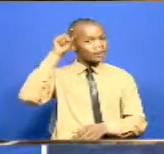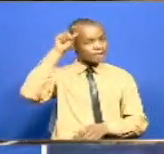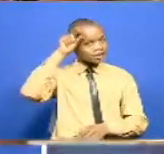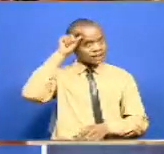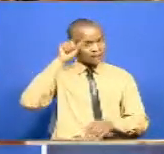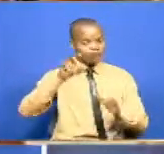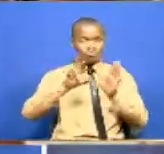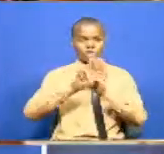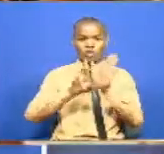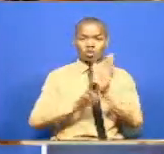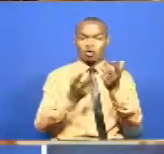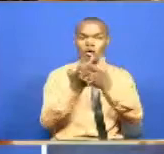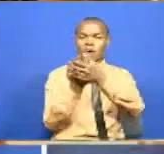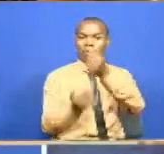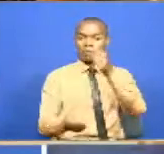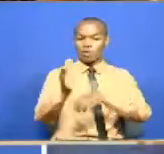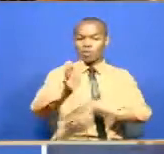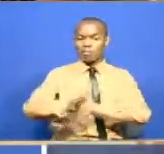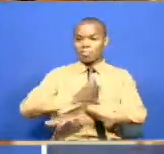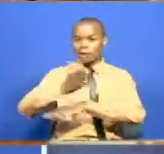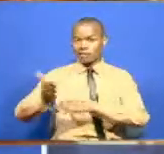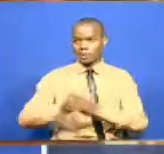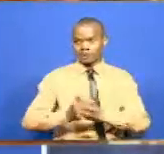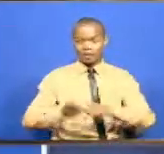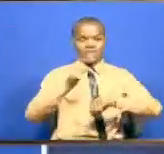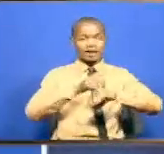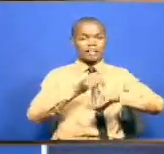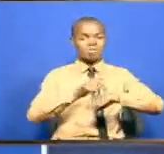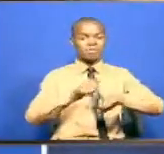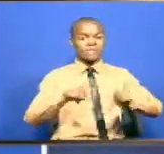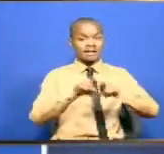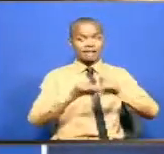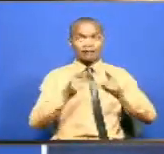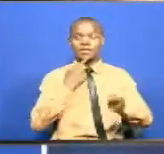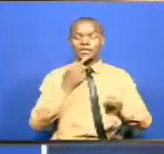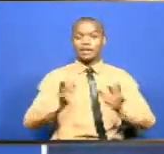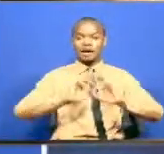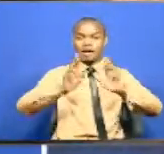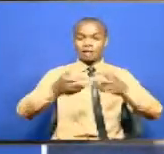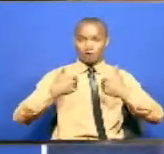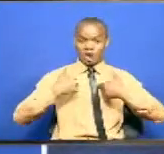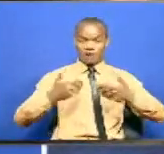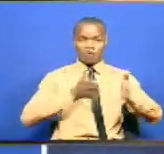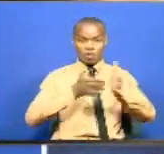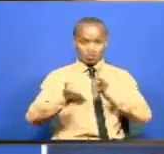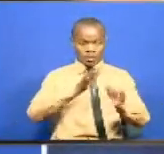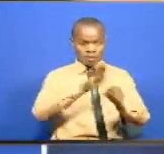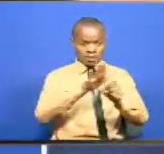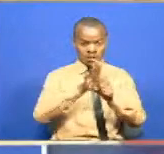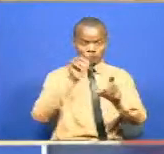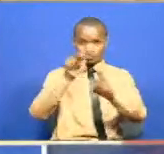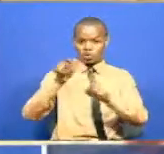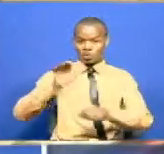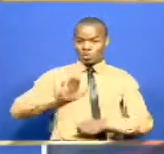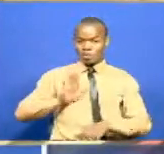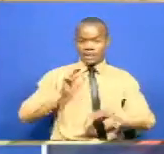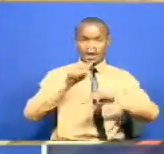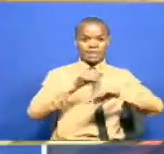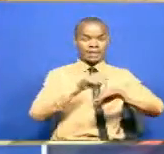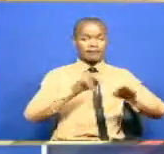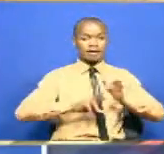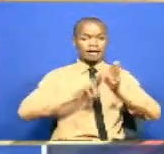both houses. Na hata ingawa walikiri kwamba ripoti hiyo inatoa fursa nyingi kwa wanawake hususan kwenye pendekezo la uwakilishi